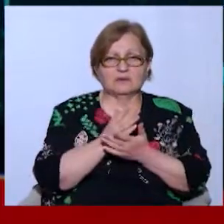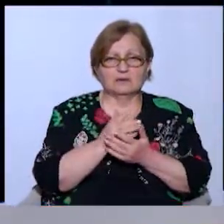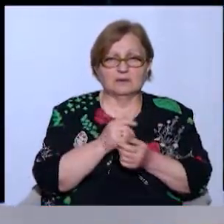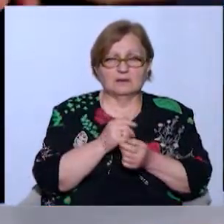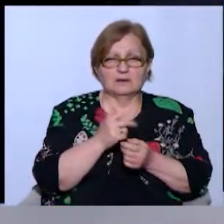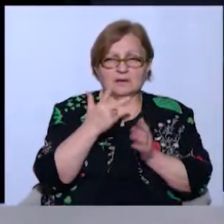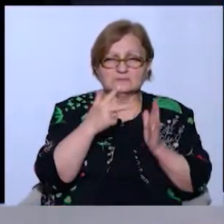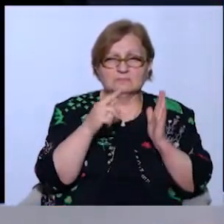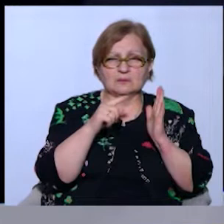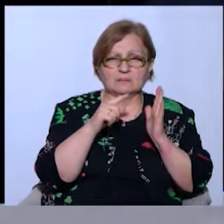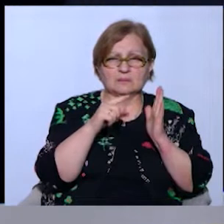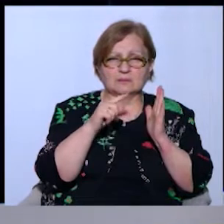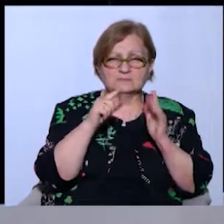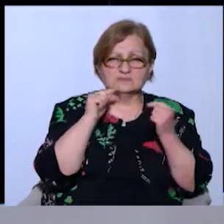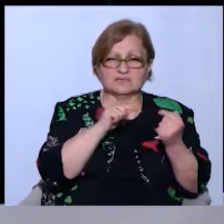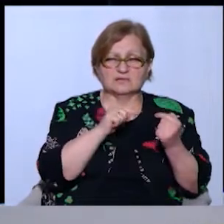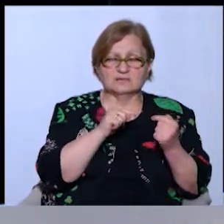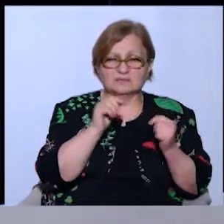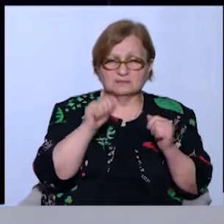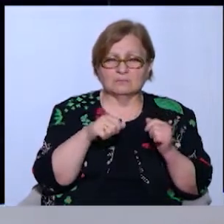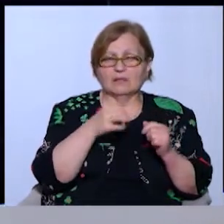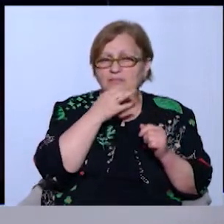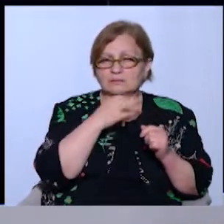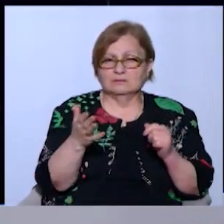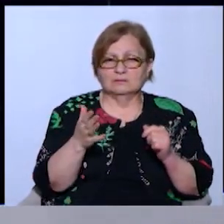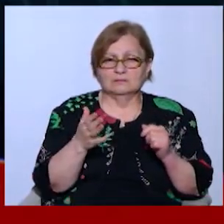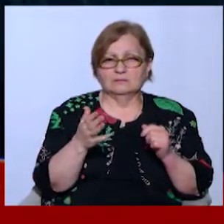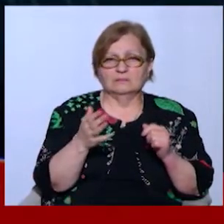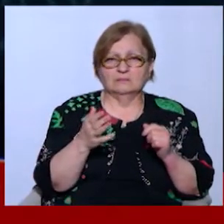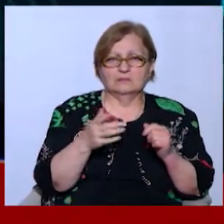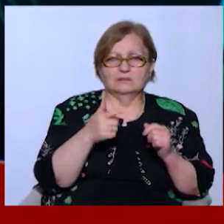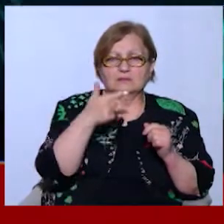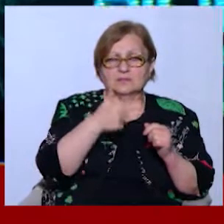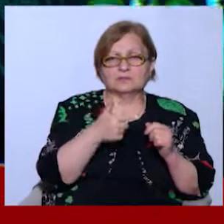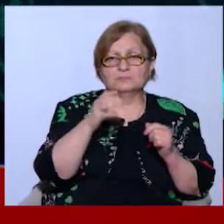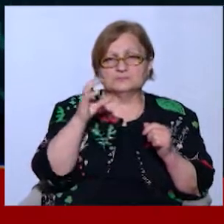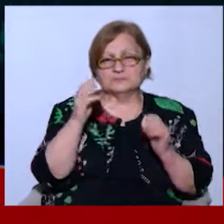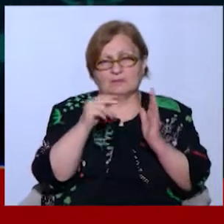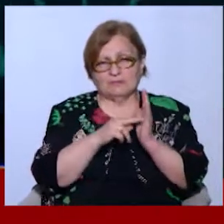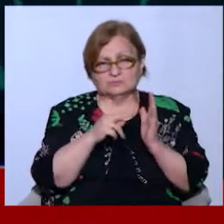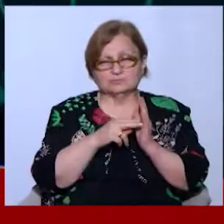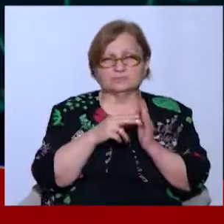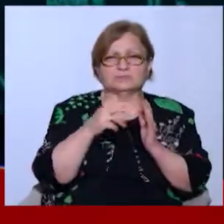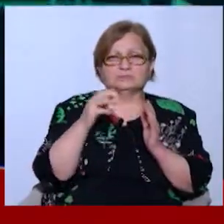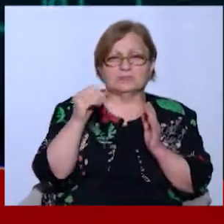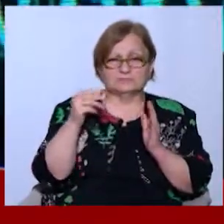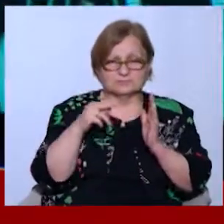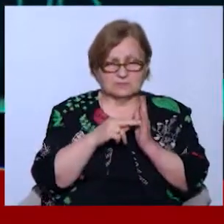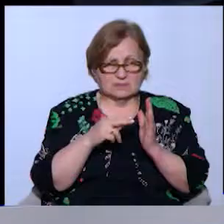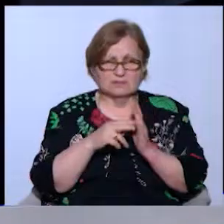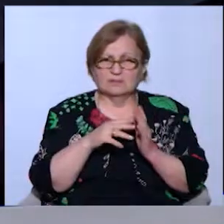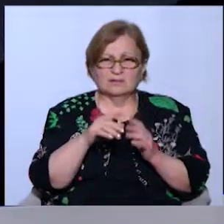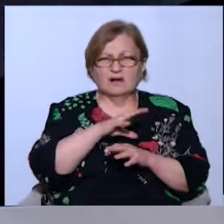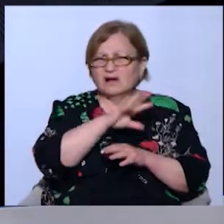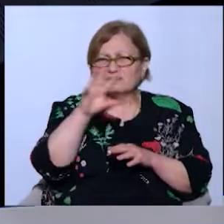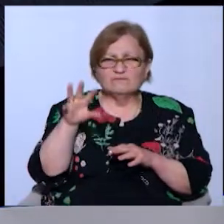3 გერბის საწინააღმდეგო იქნება ნებისმიერი შემთხვევა. შეიძლება გერბი, საფასური, გერბი, გერბი, გერბი, საფასური, საფასური, საფასური, გერბი. ყველა